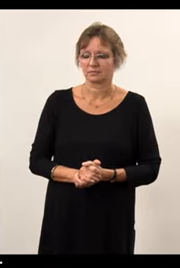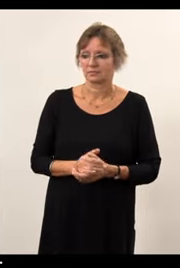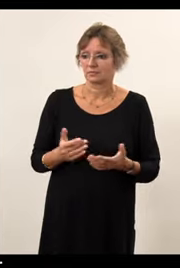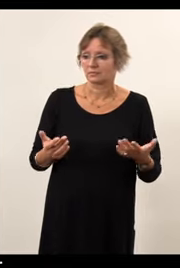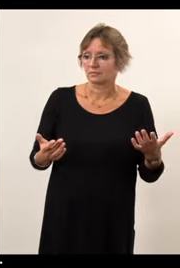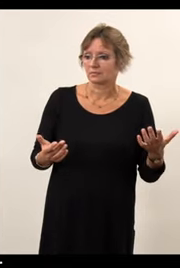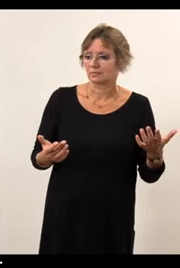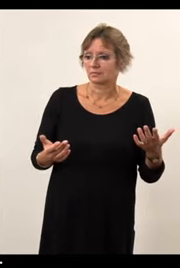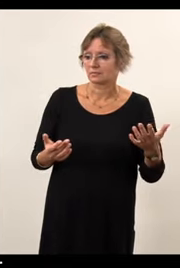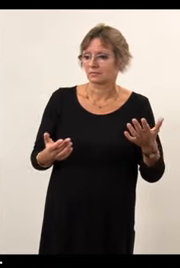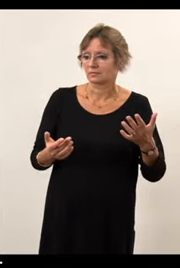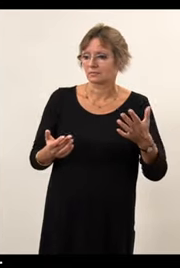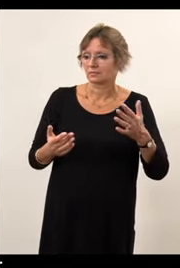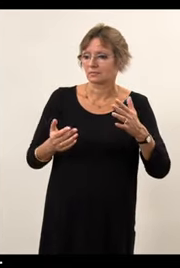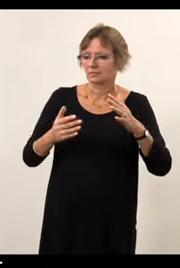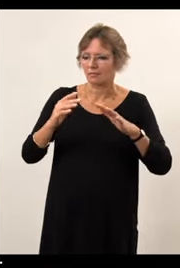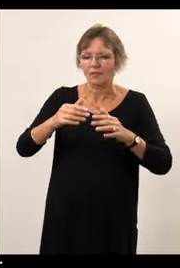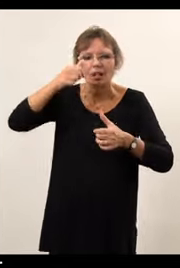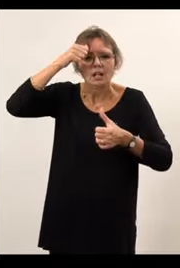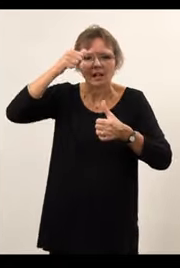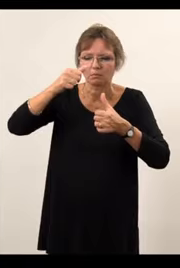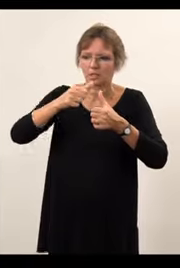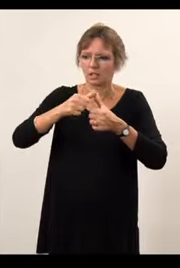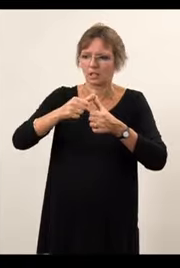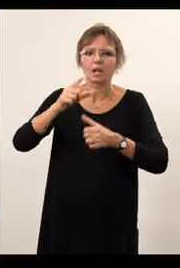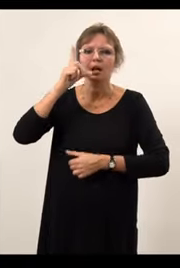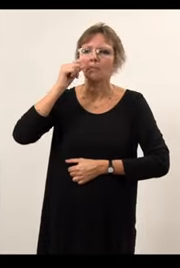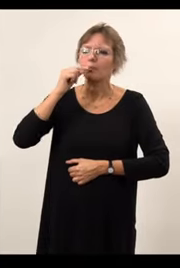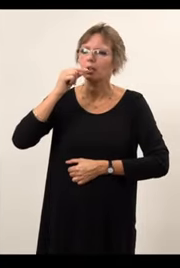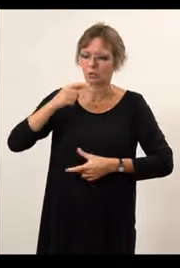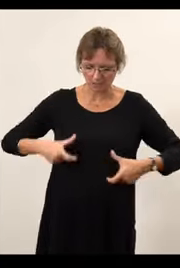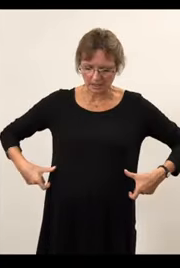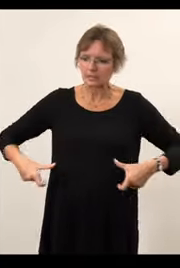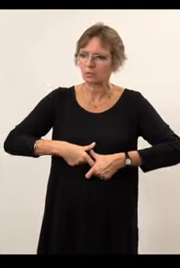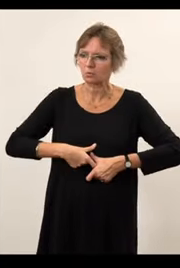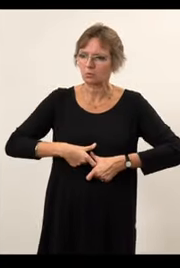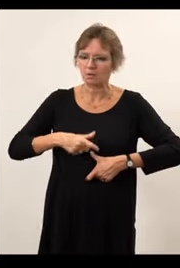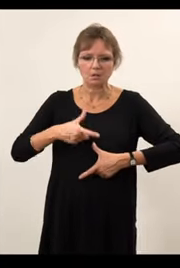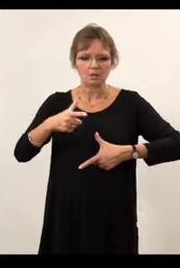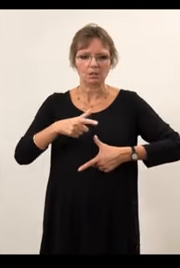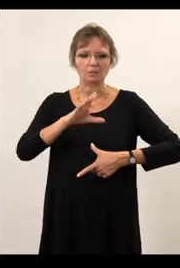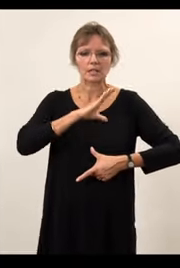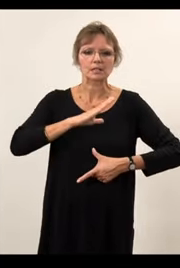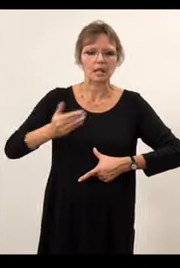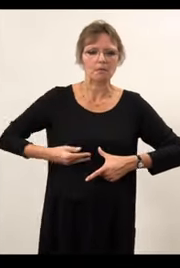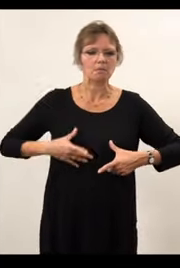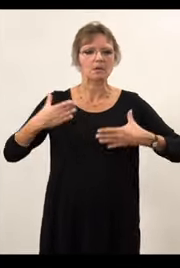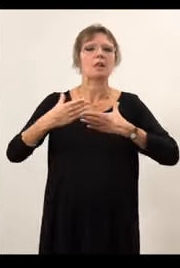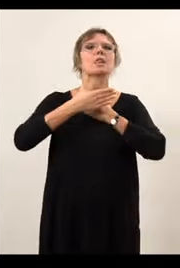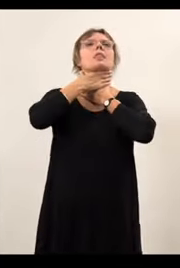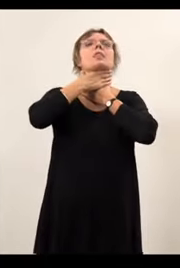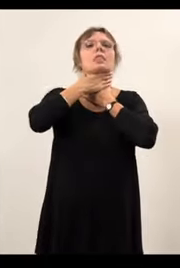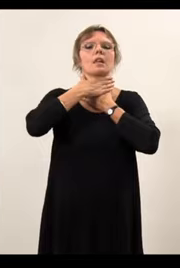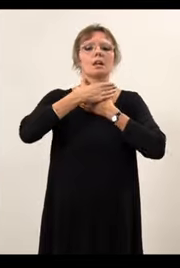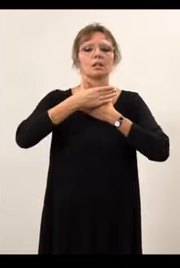À la fois où il s'est approché d'elle avec une ceinture pour l'étrangler.